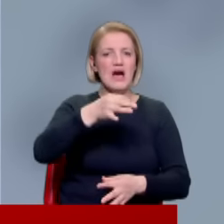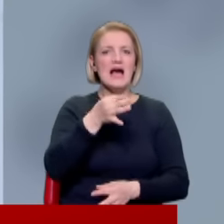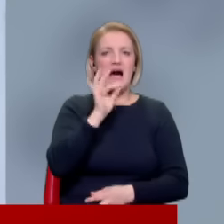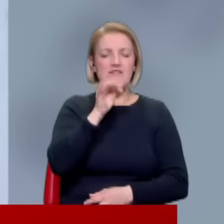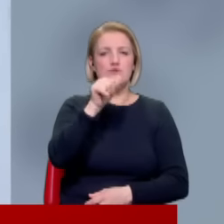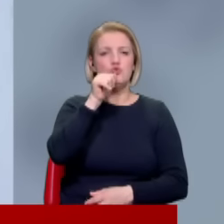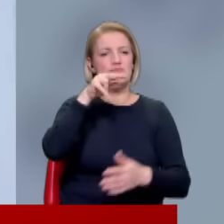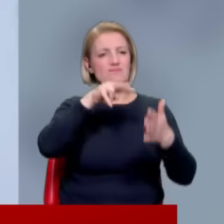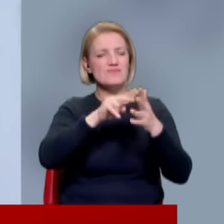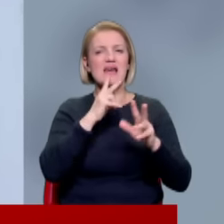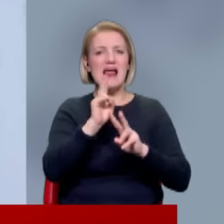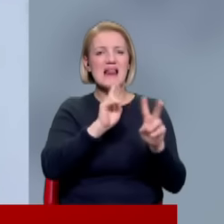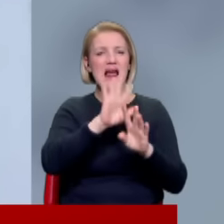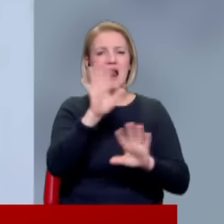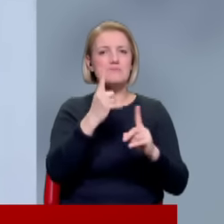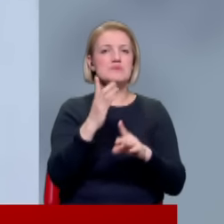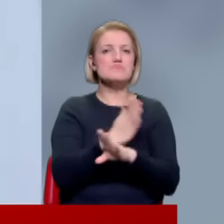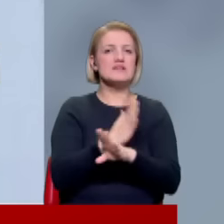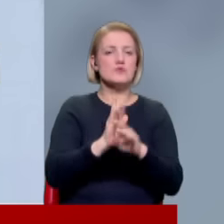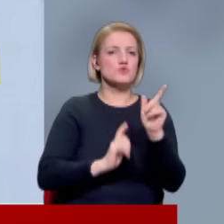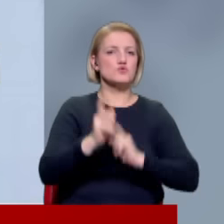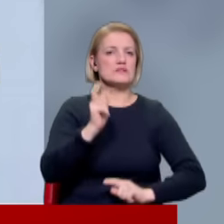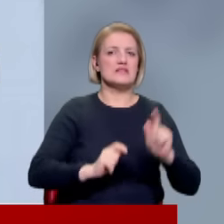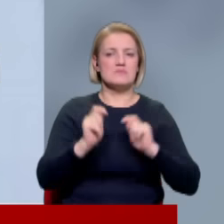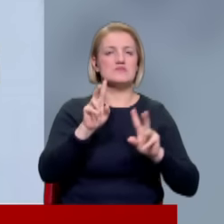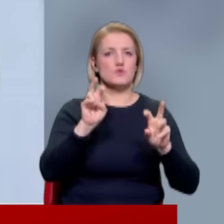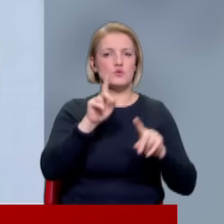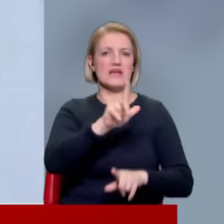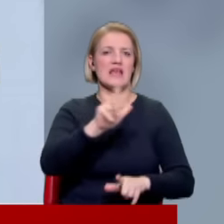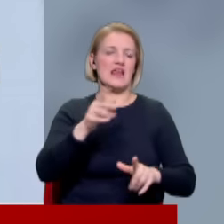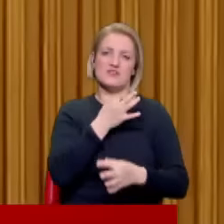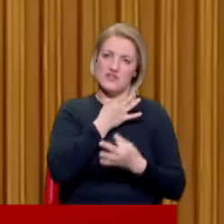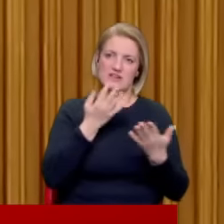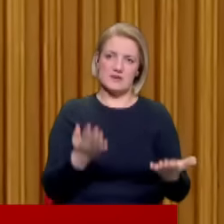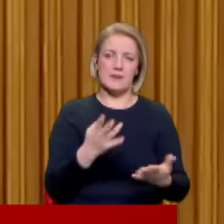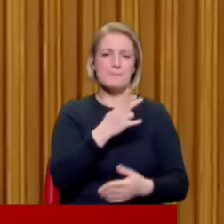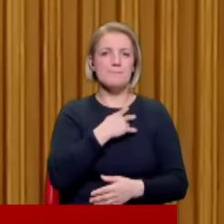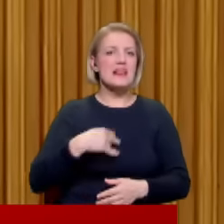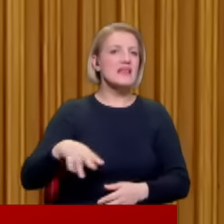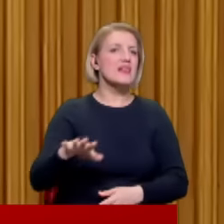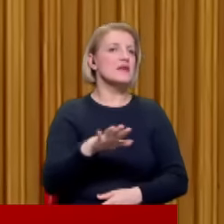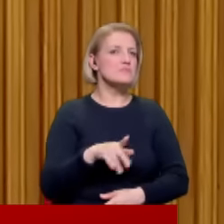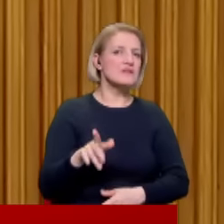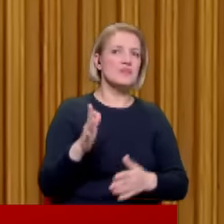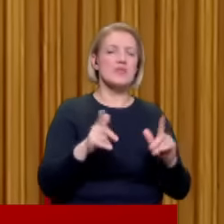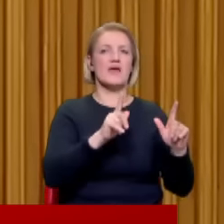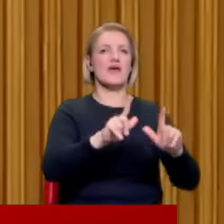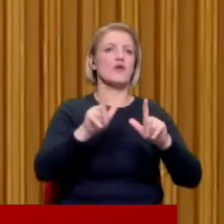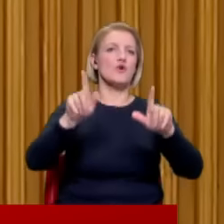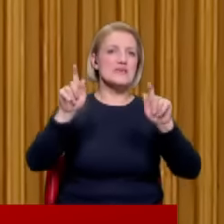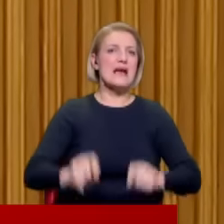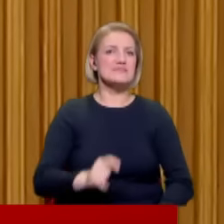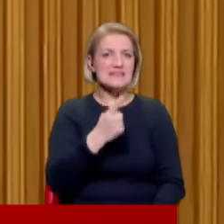su makinesi gibi elektrikli herhangi bir cihazın kullanılmaması hususunda gereğini rica ederim. Belediyelerimiz ne gerekiyorsa